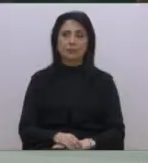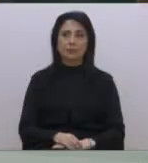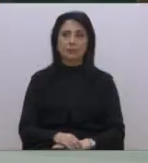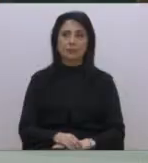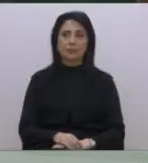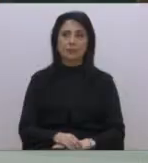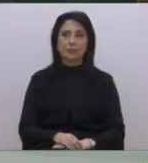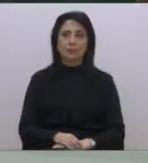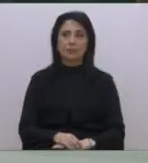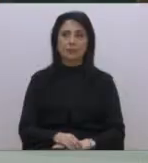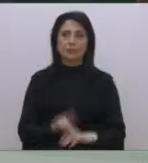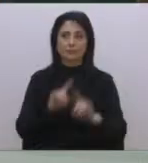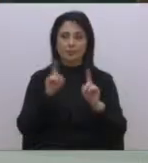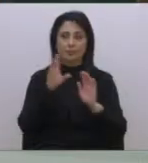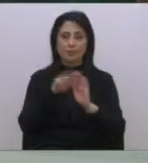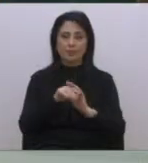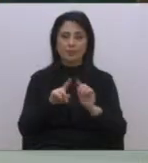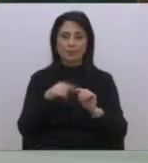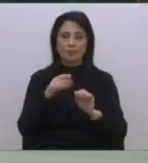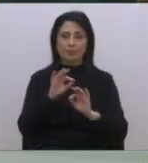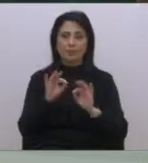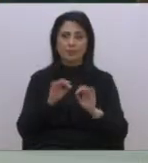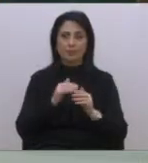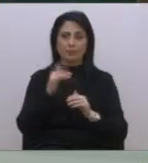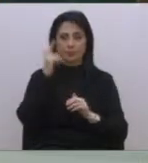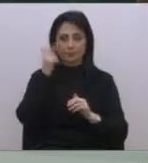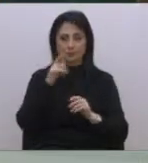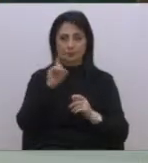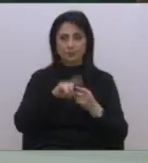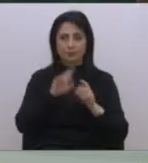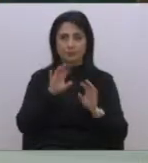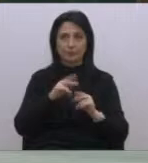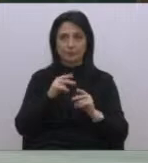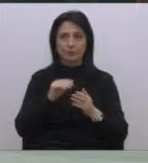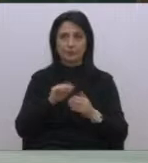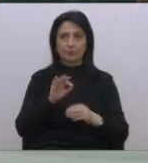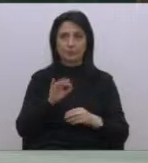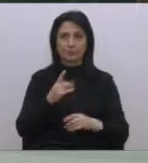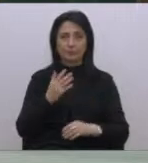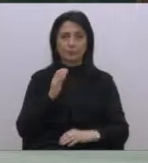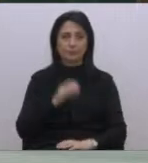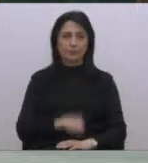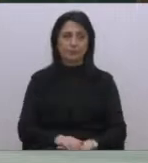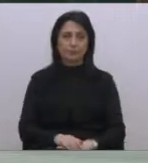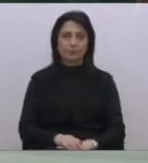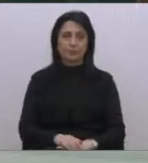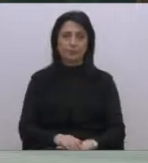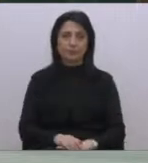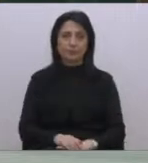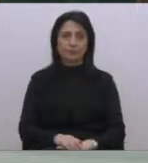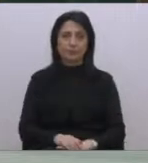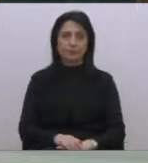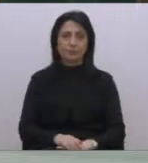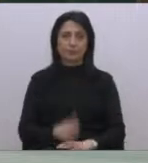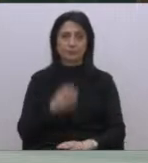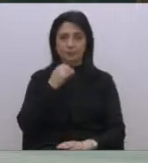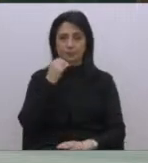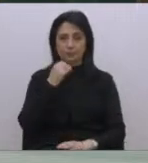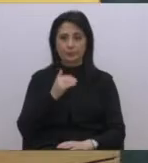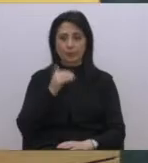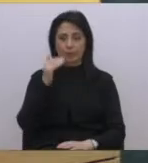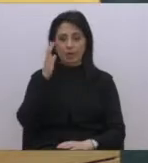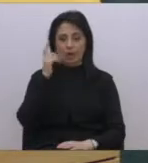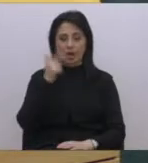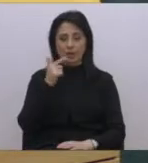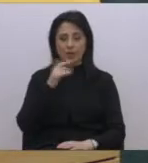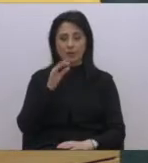Madoba, am pachet și mă voi și în degi proiectul, mă voi să-l întreb și să-l cam și să-l citesc, dar văd că eu nu sunt. Adică, mă globa, o maglesi